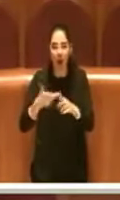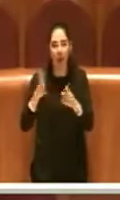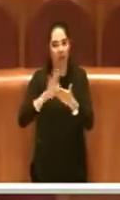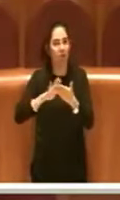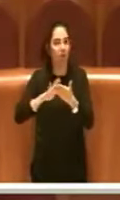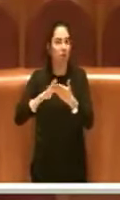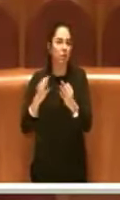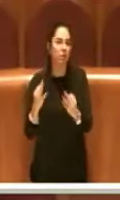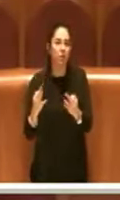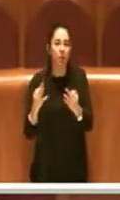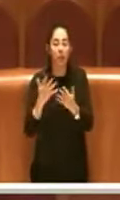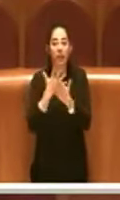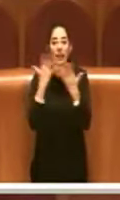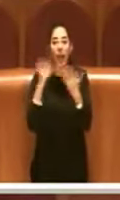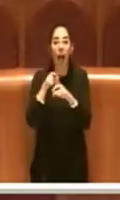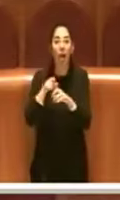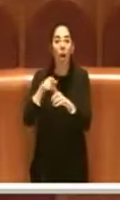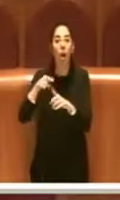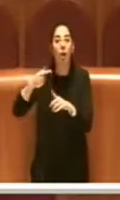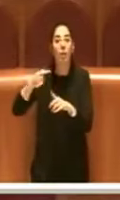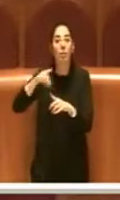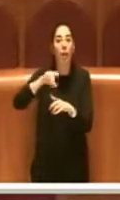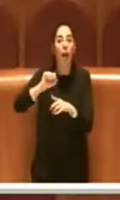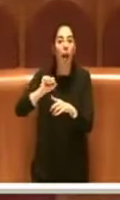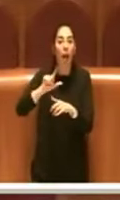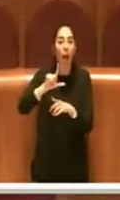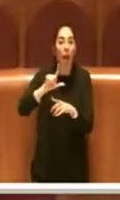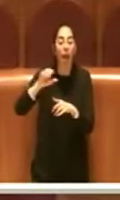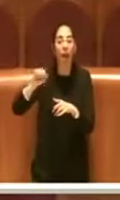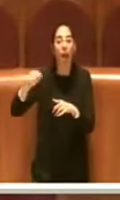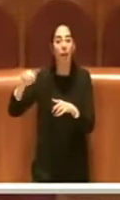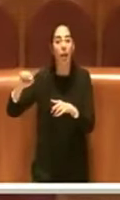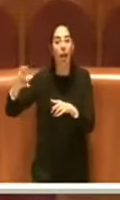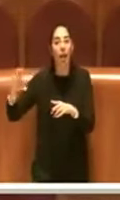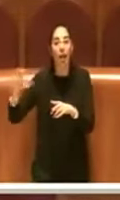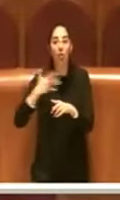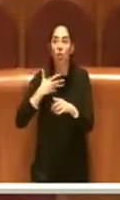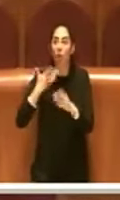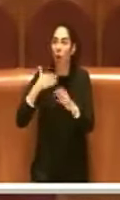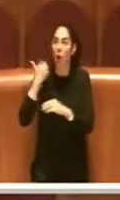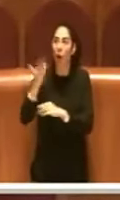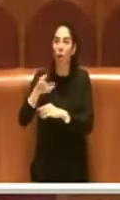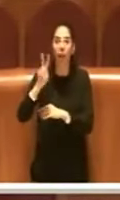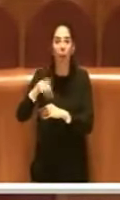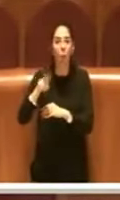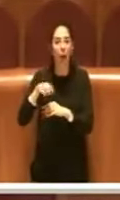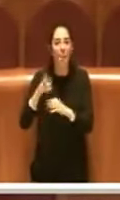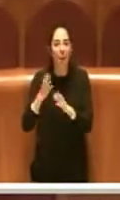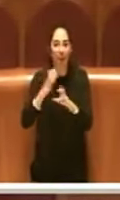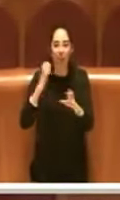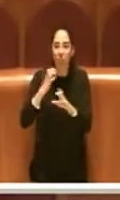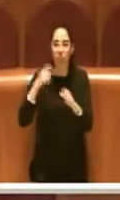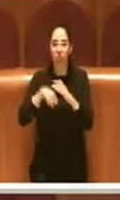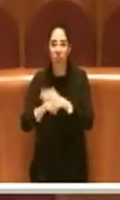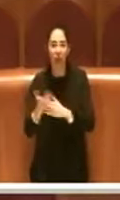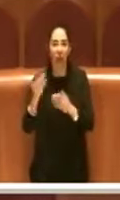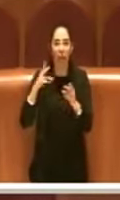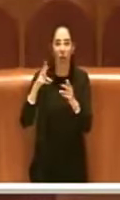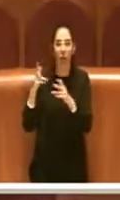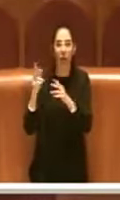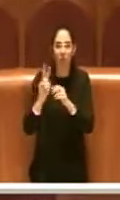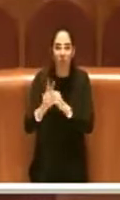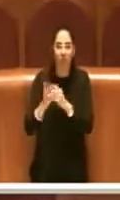di un parco mezzi tra ATAC e TPL di oltre 2.000 mezzi, quindi la pulizia e la sanificazione richiede, come